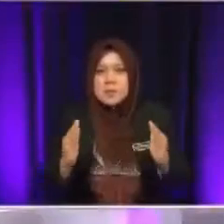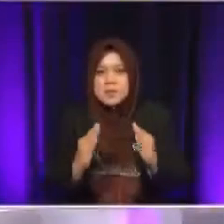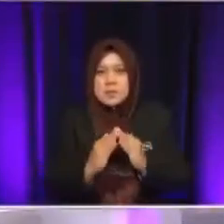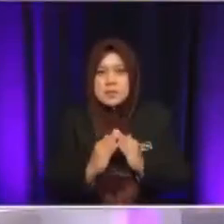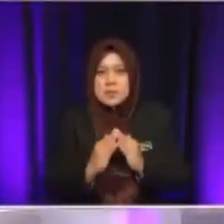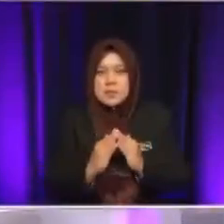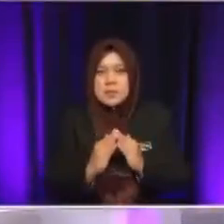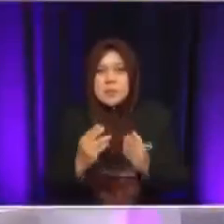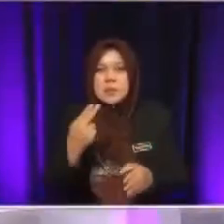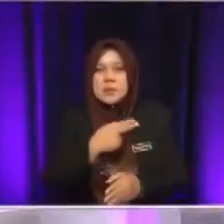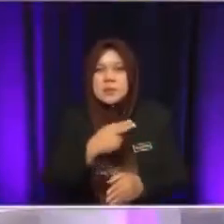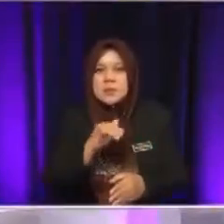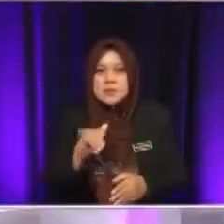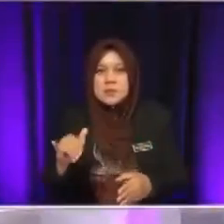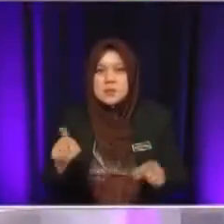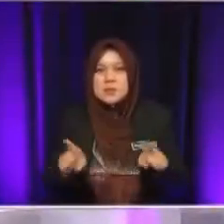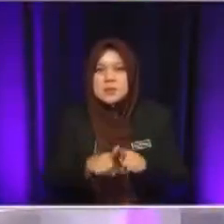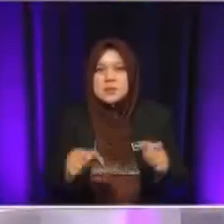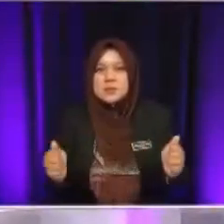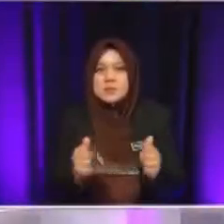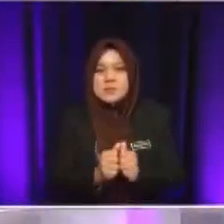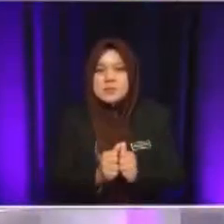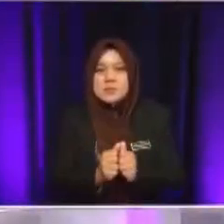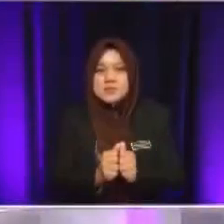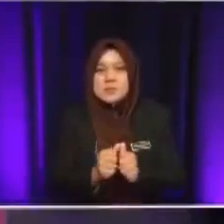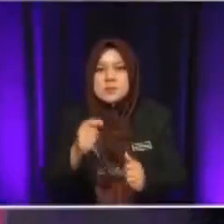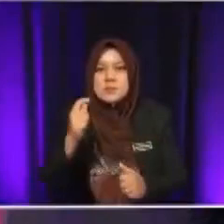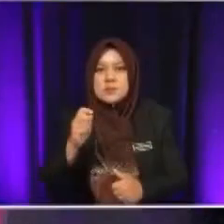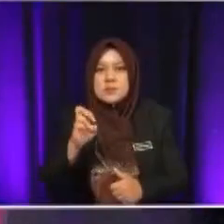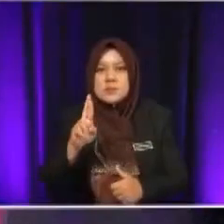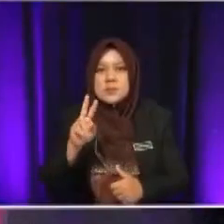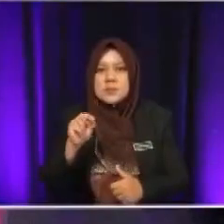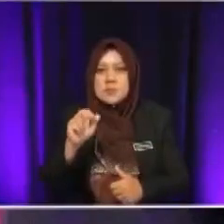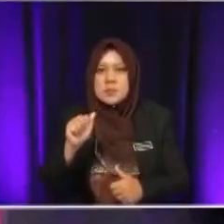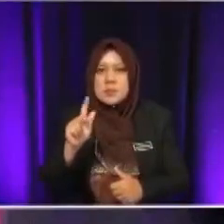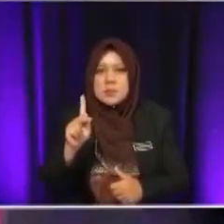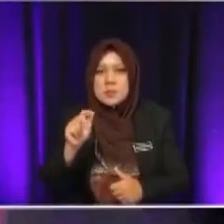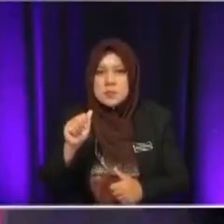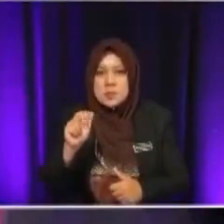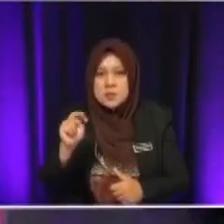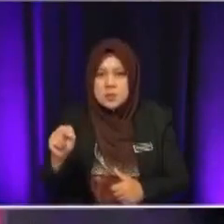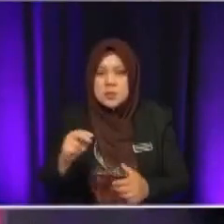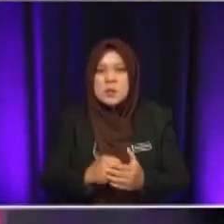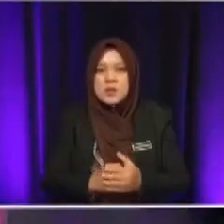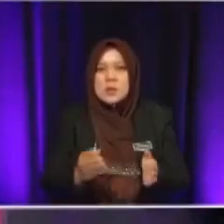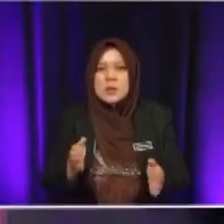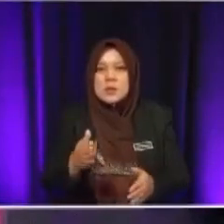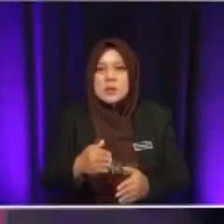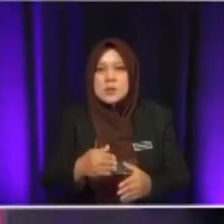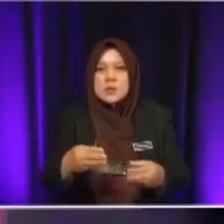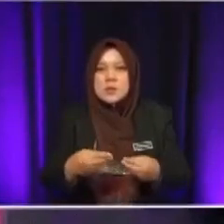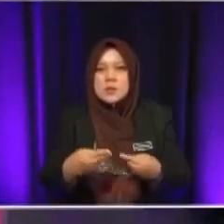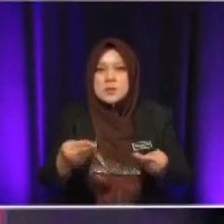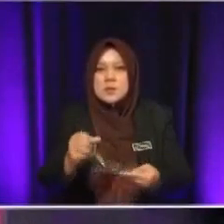tapi hasilnya bersama dengan penternakan, okey, pertanian dan penternakan dia saling berkait, saling bekerjasama lah, di mana ikan akan beri